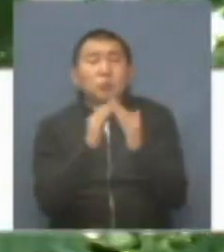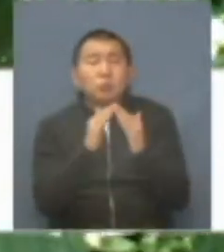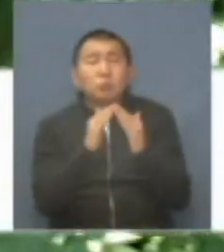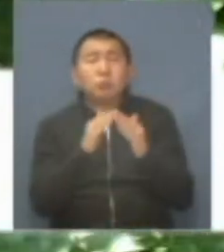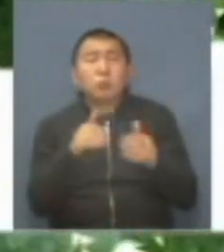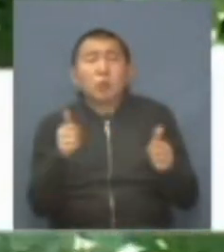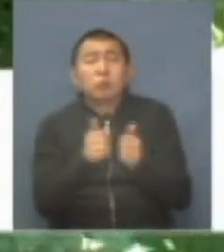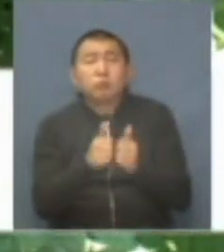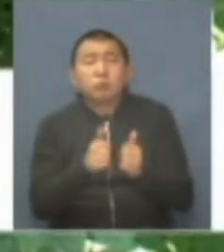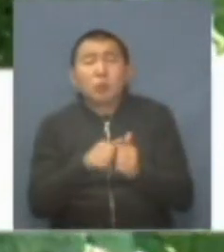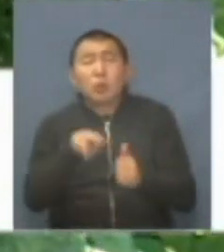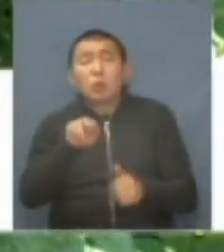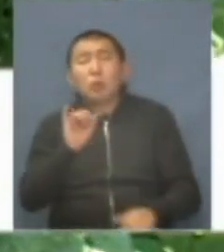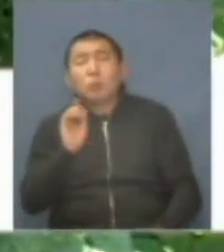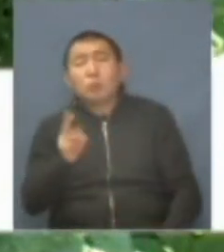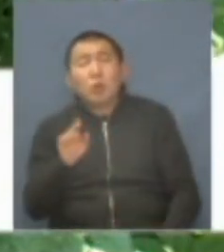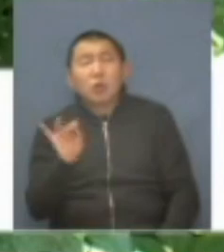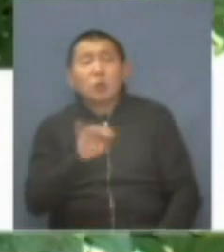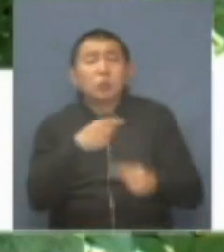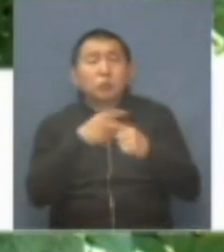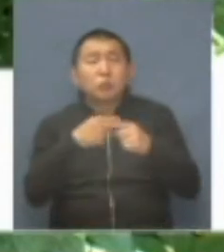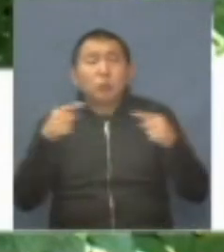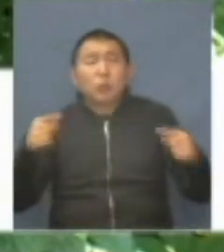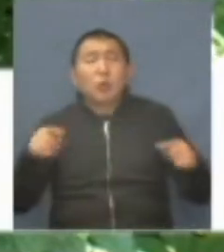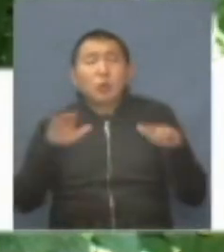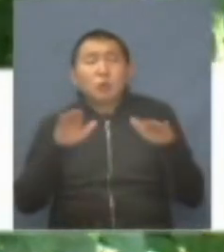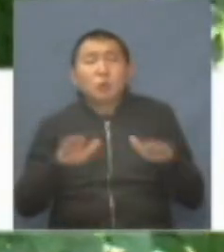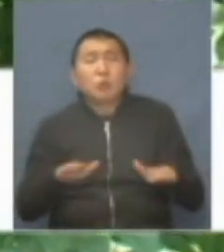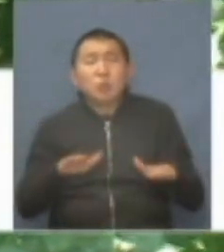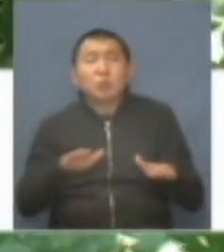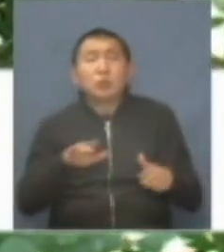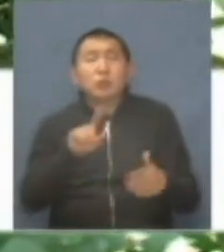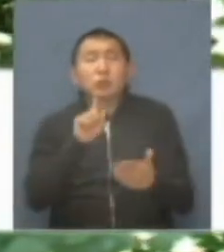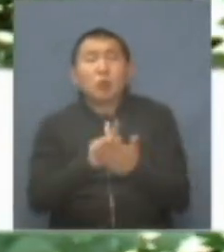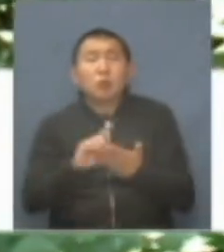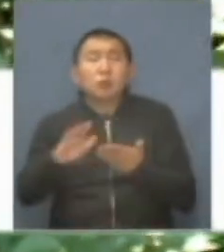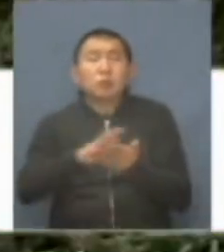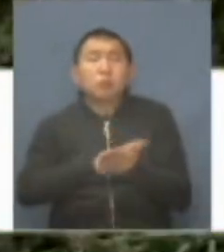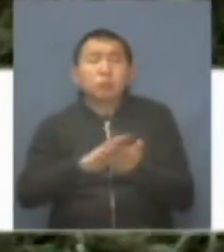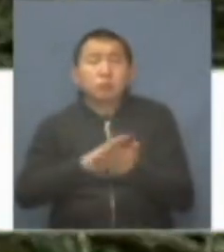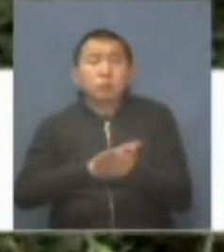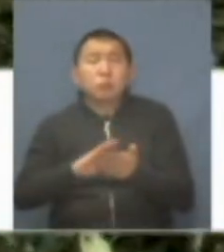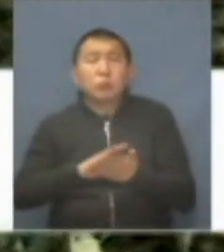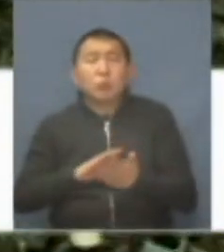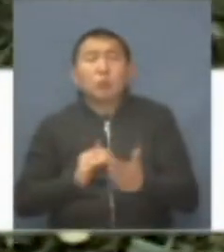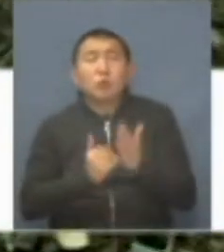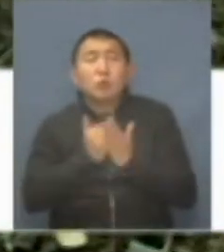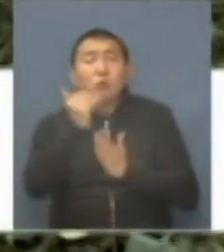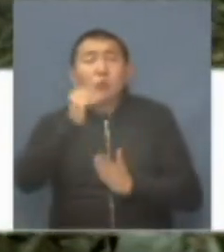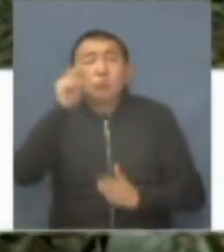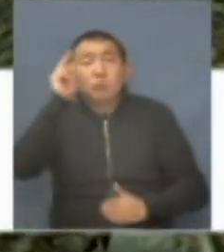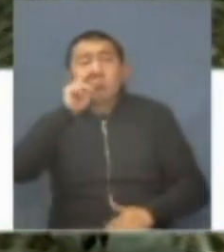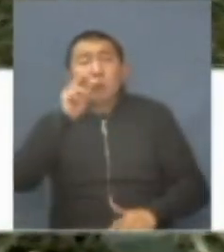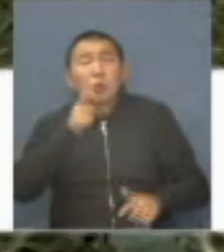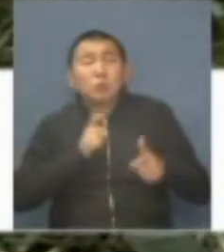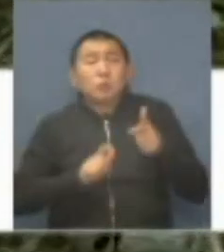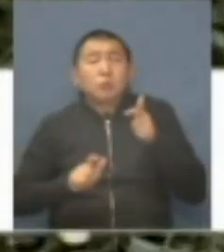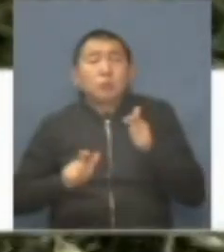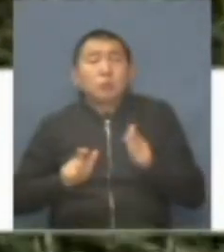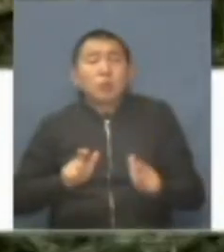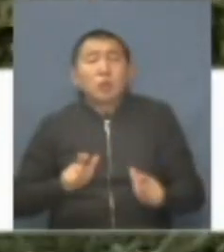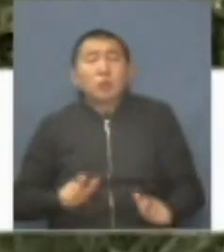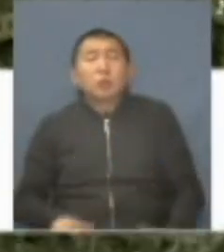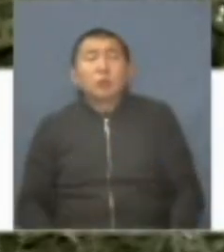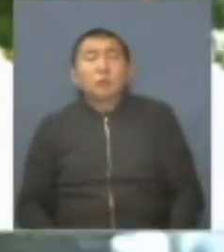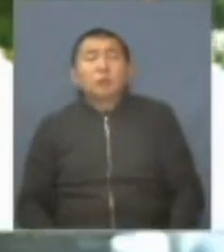кешені, саябақ және басқа да нысандар назардан тыс қалмауы тиіс. Жоғарғы оқу орнының студенттері мен оқытушылары аталған науқанда